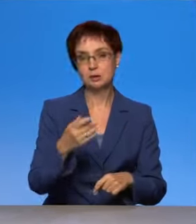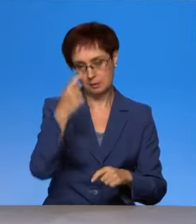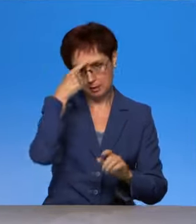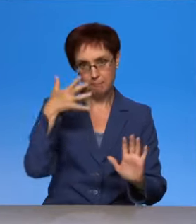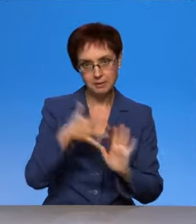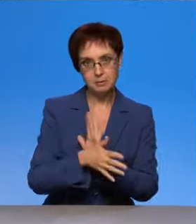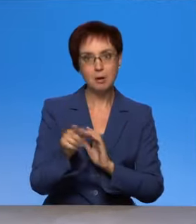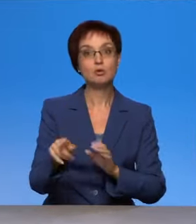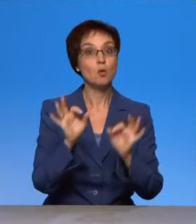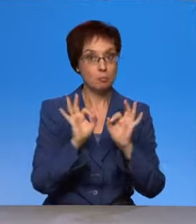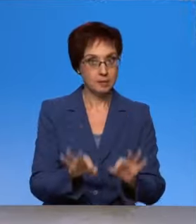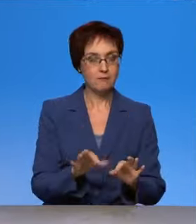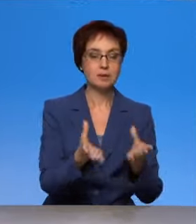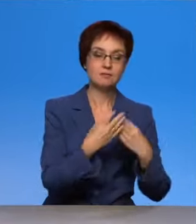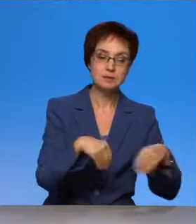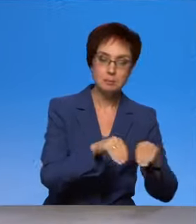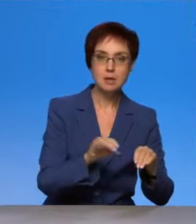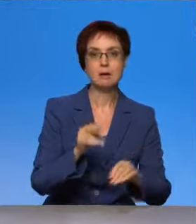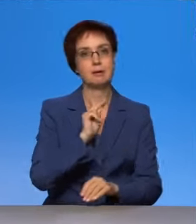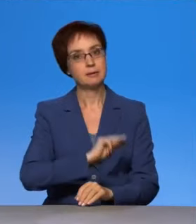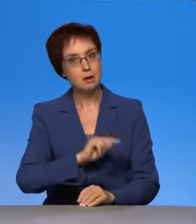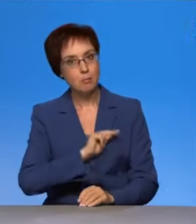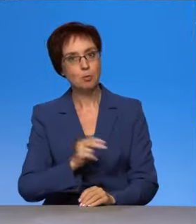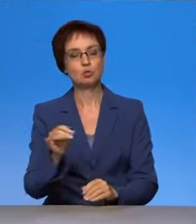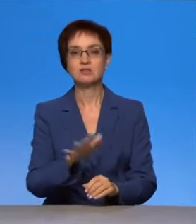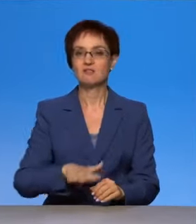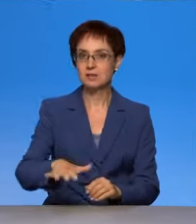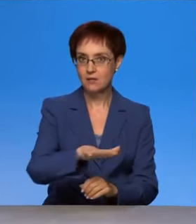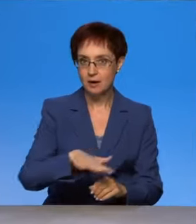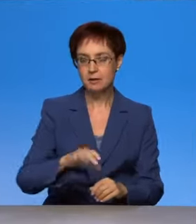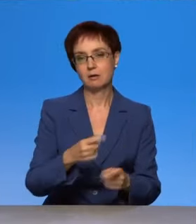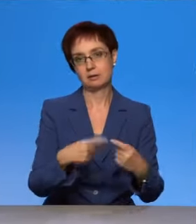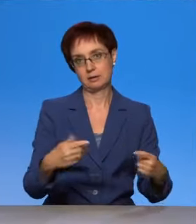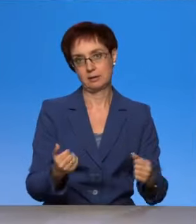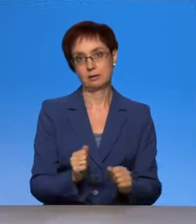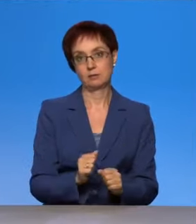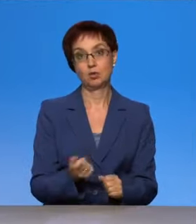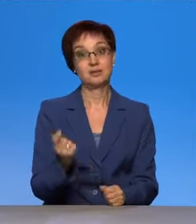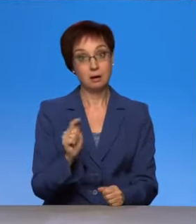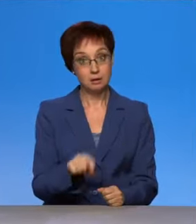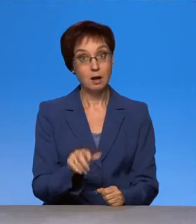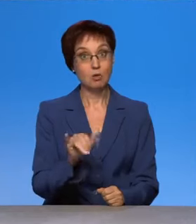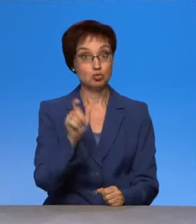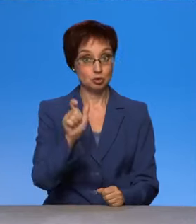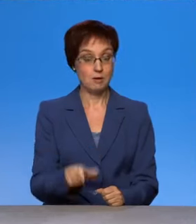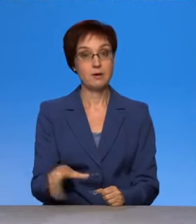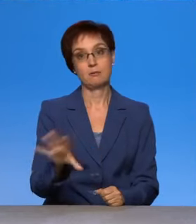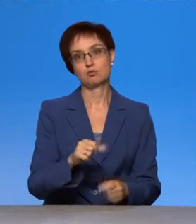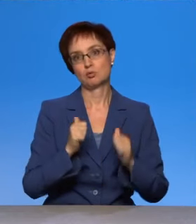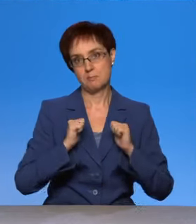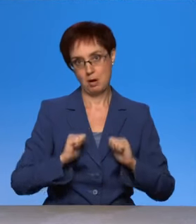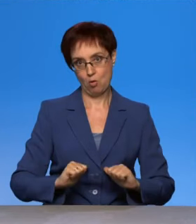на работе, во дворе и так далее. Вот, тогда, конечно, у него все должно быть спокойно. То есть мы говорим о чем? О том, что